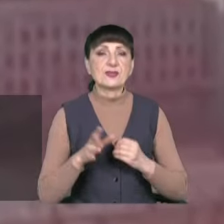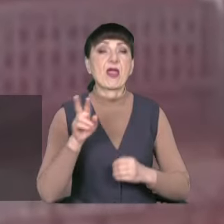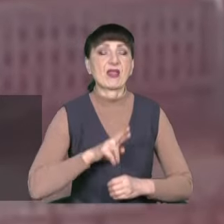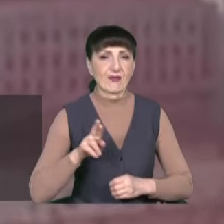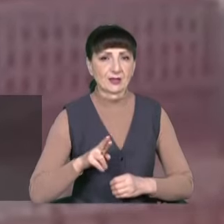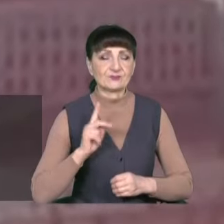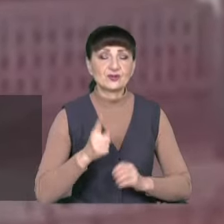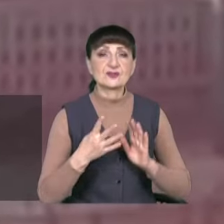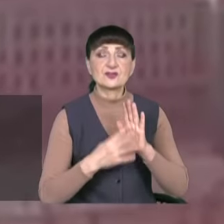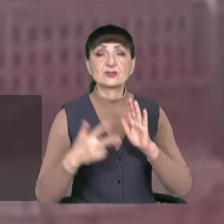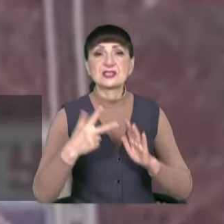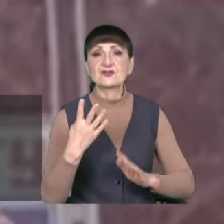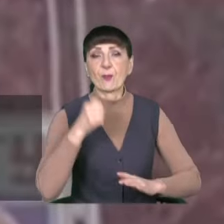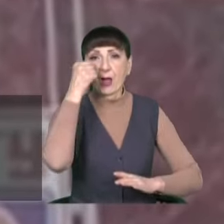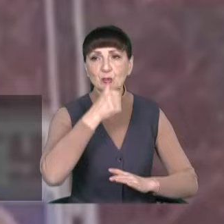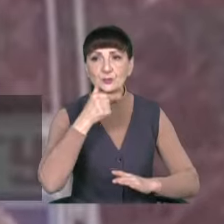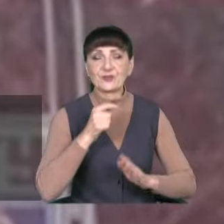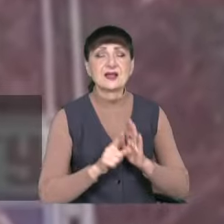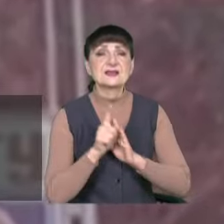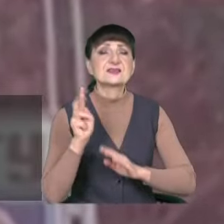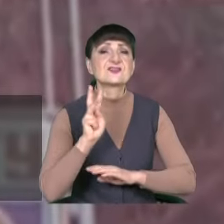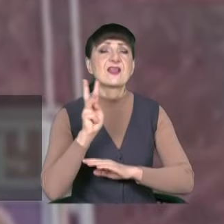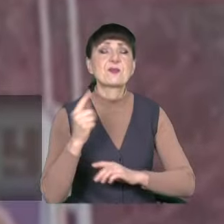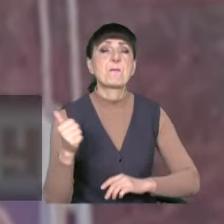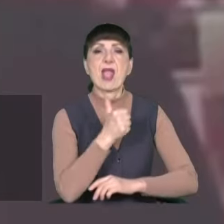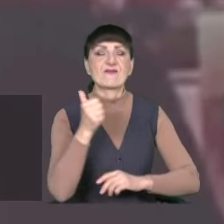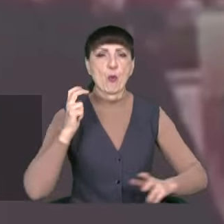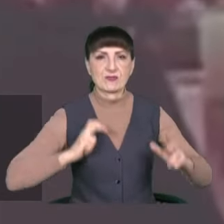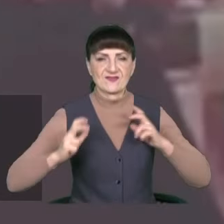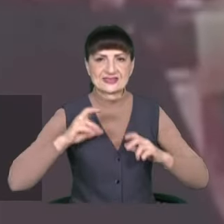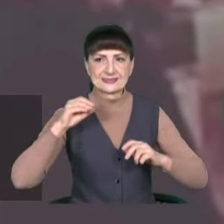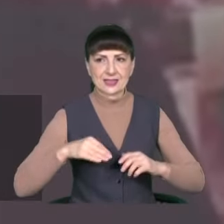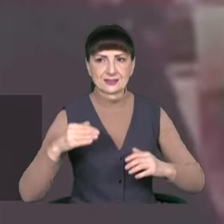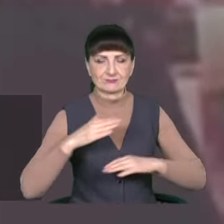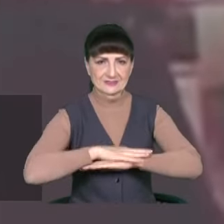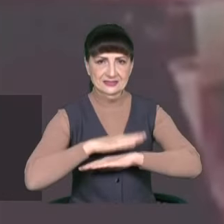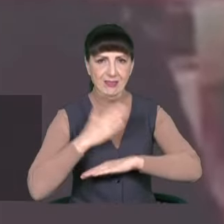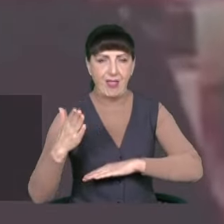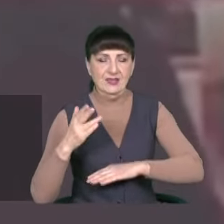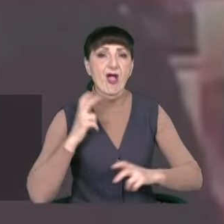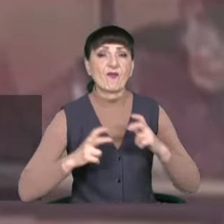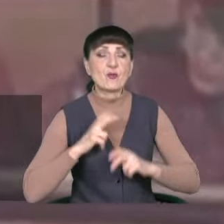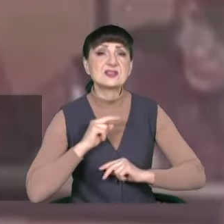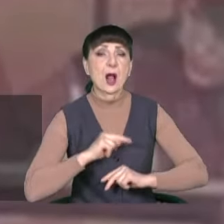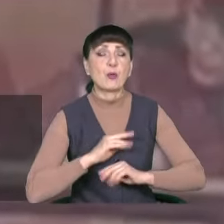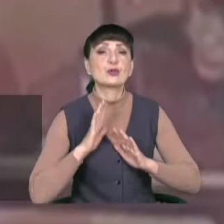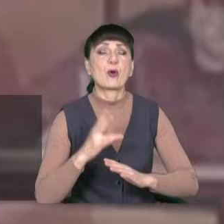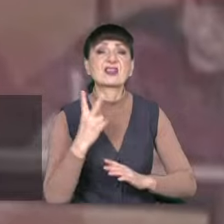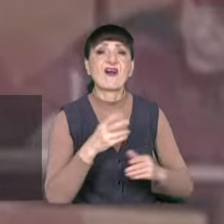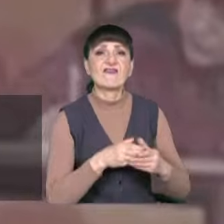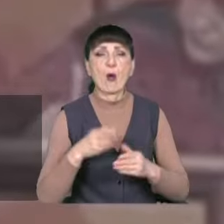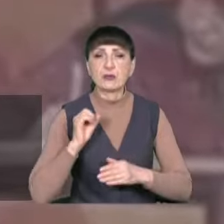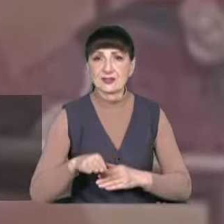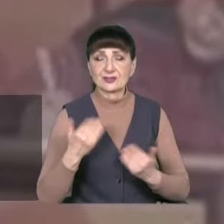15 января 1934-го зажглась свеча первого университетского занятия. Тогда в вузе функционировали всего два